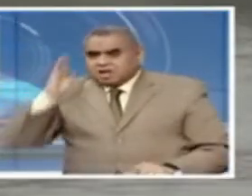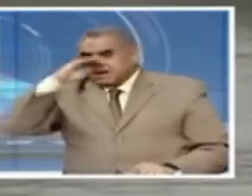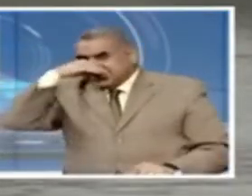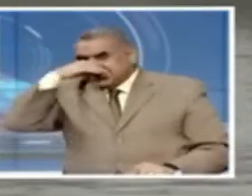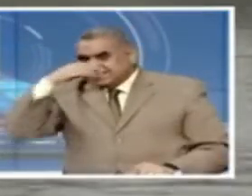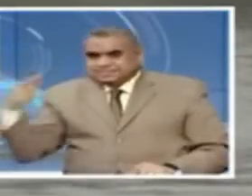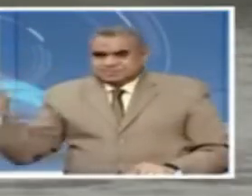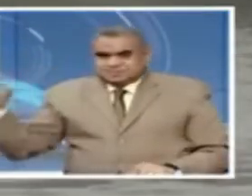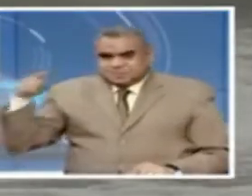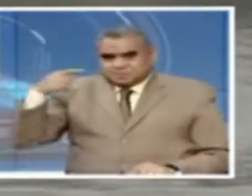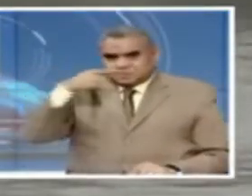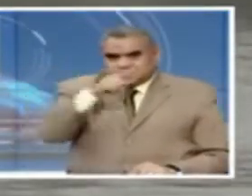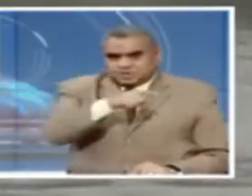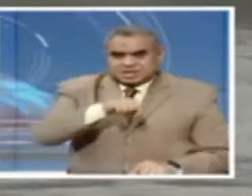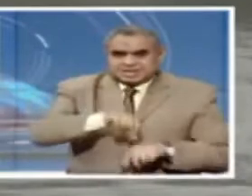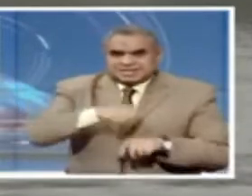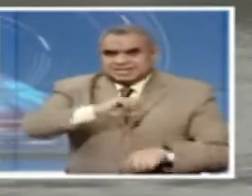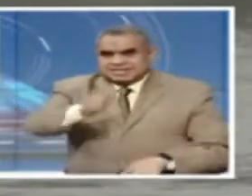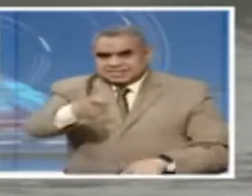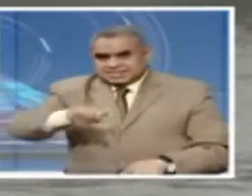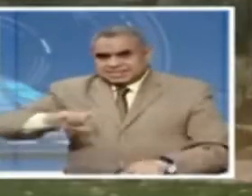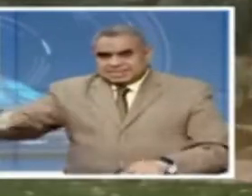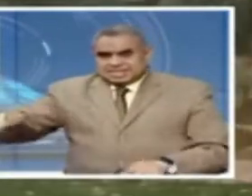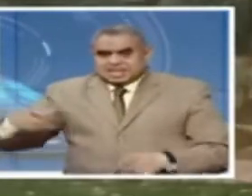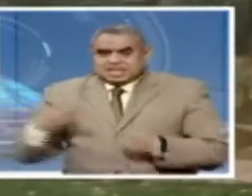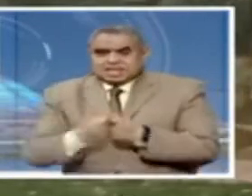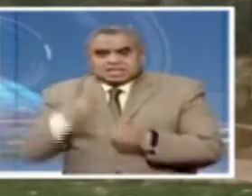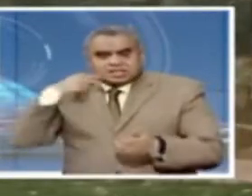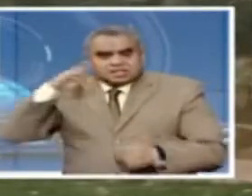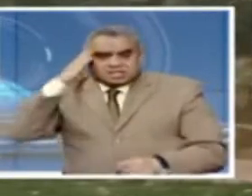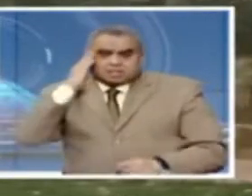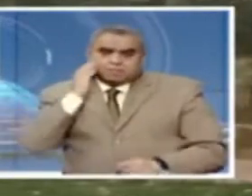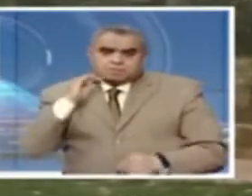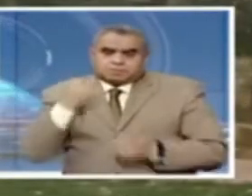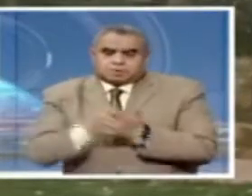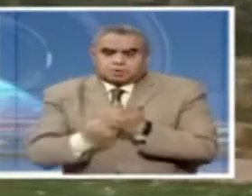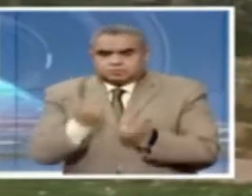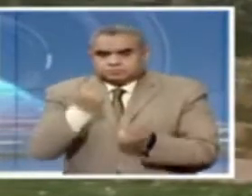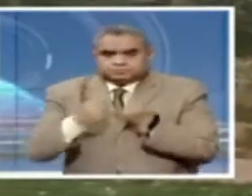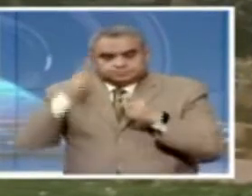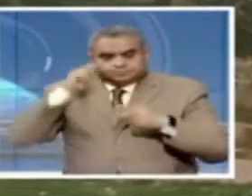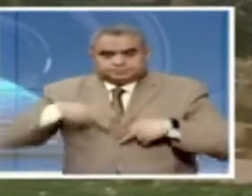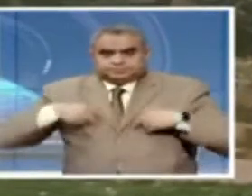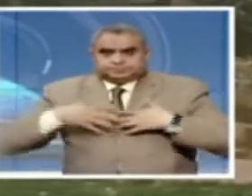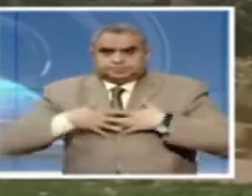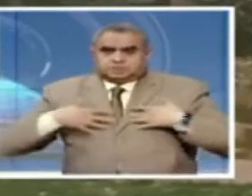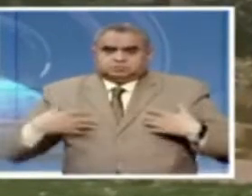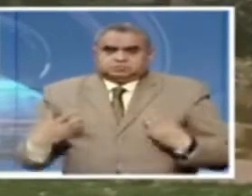للاستمتاع بالرحلات النيلية، ومن ثم الاستمتاع بالمتنزهات.